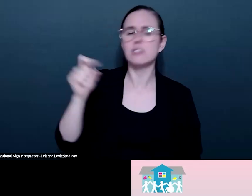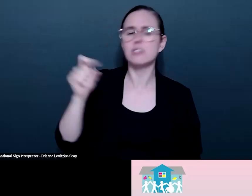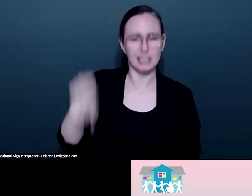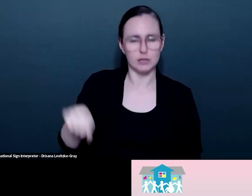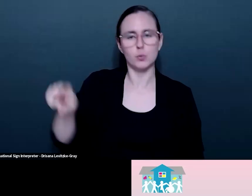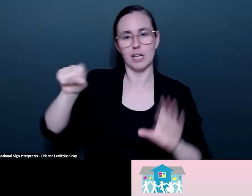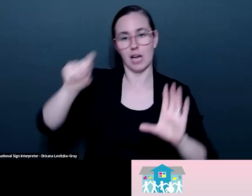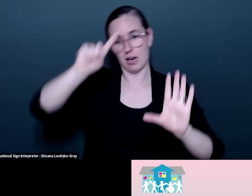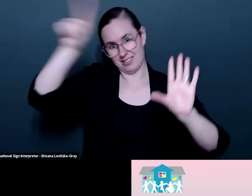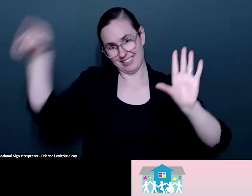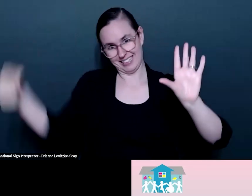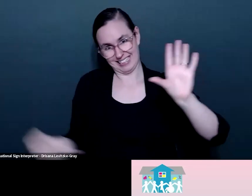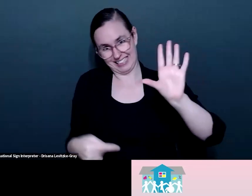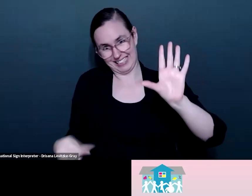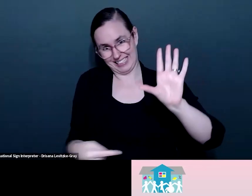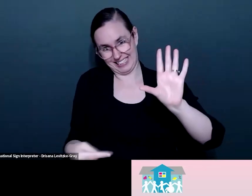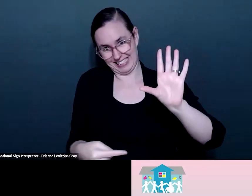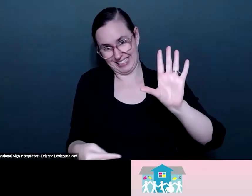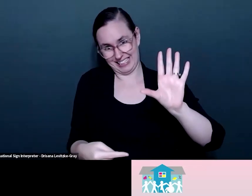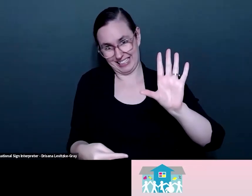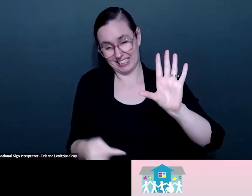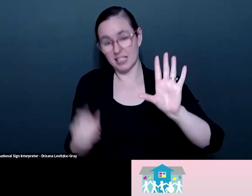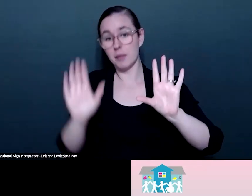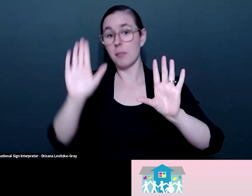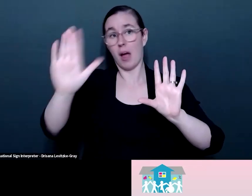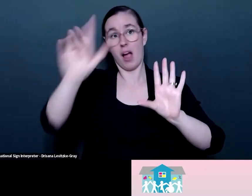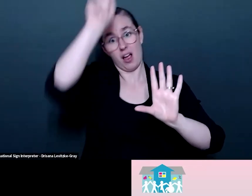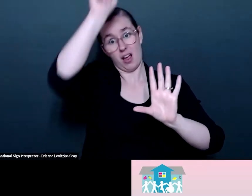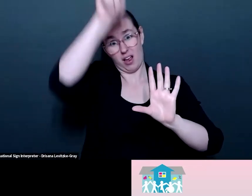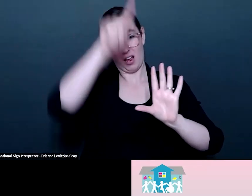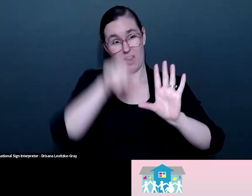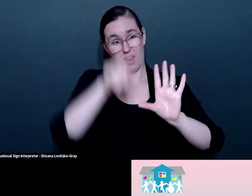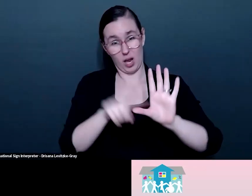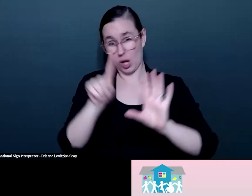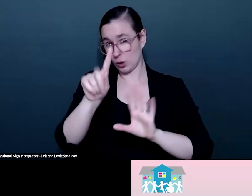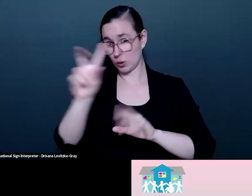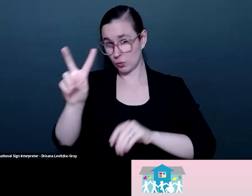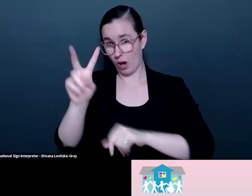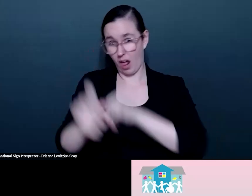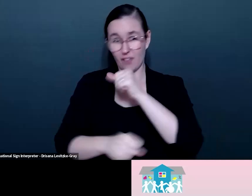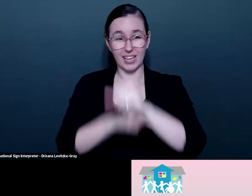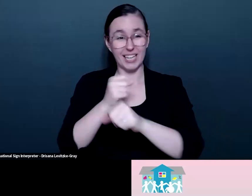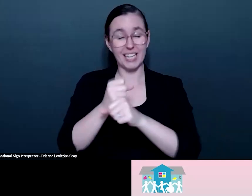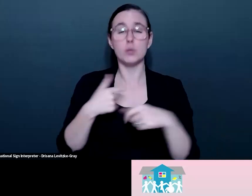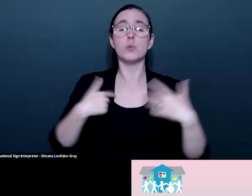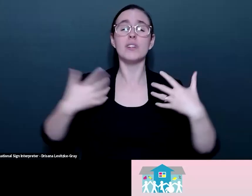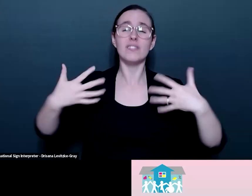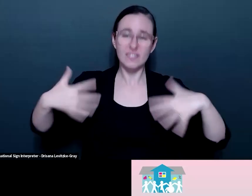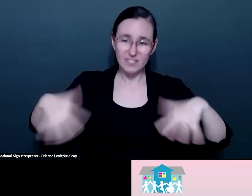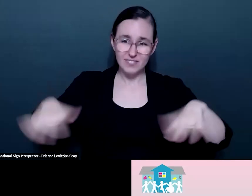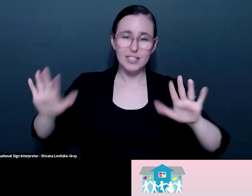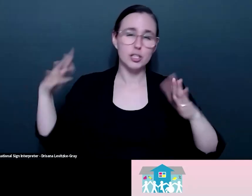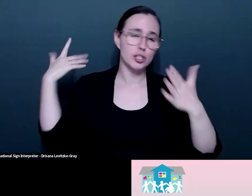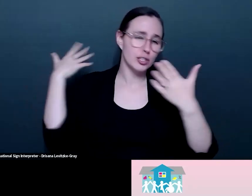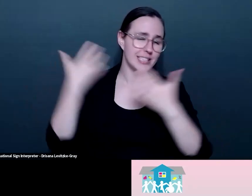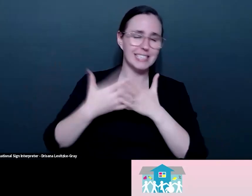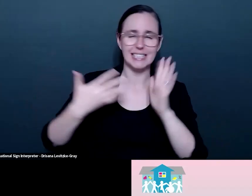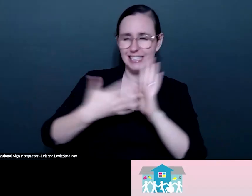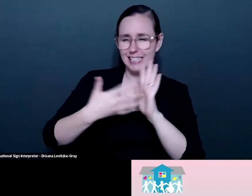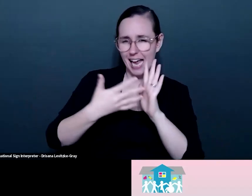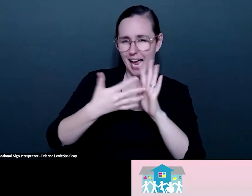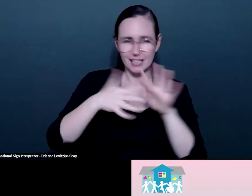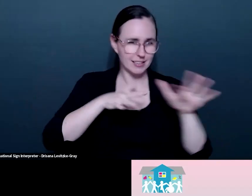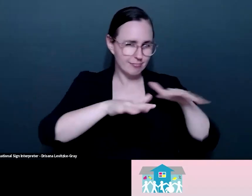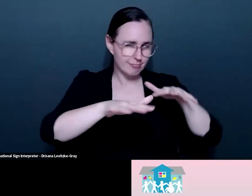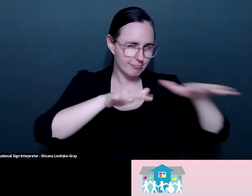on peut dire qu'on a passé 12 ans à tester. Donc, il y a certaines choses qu'on sait déjà.